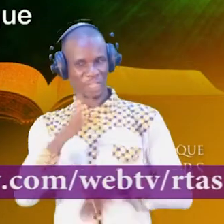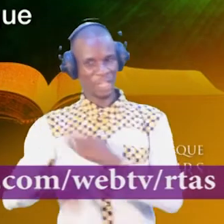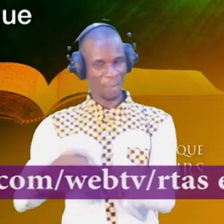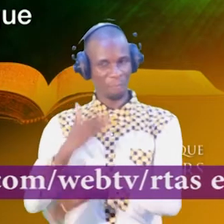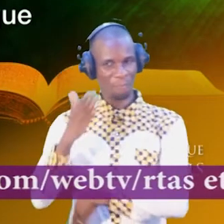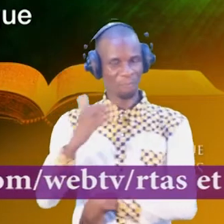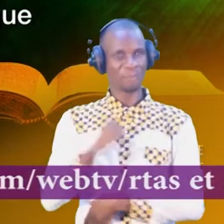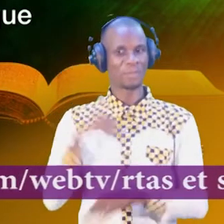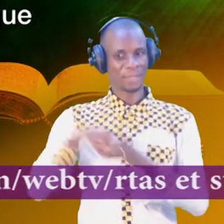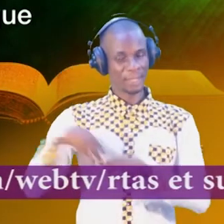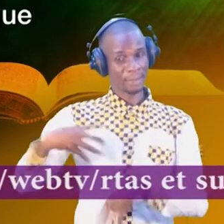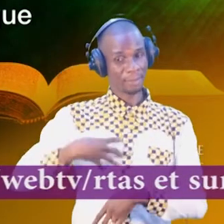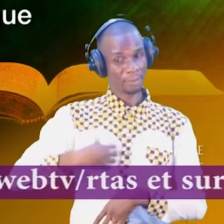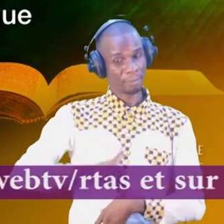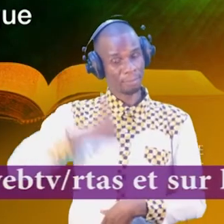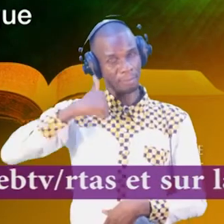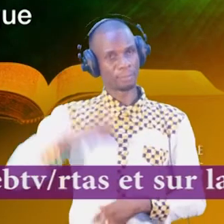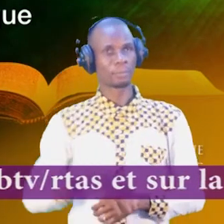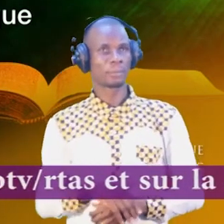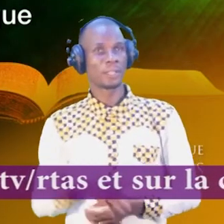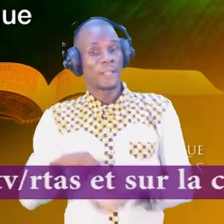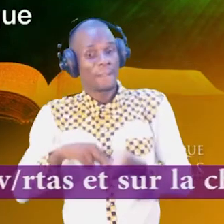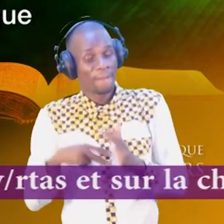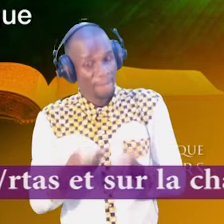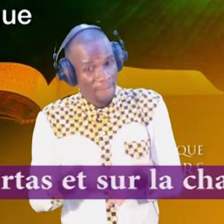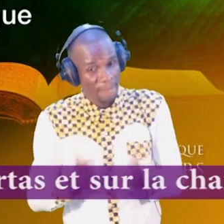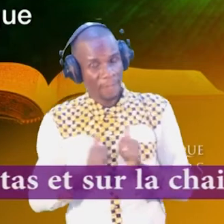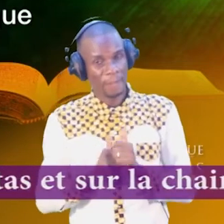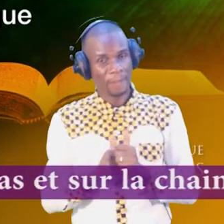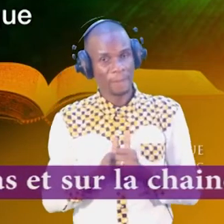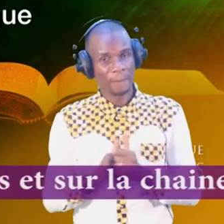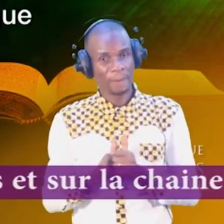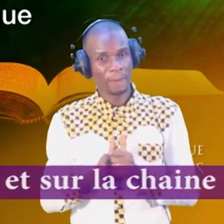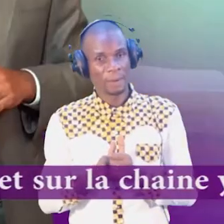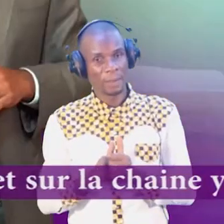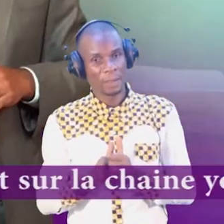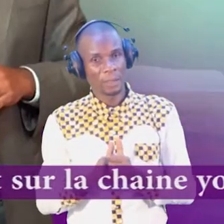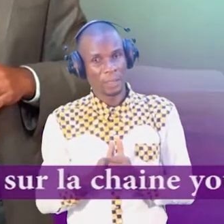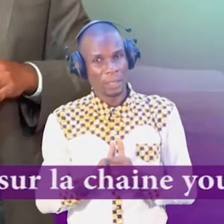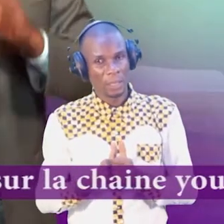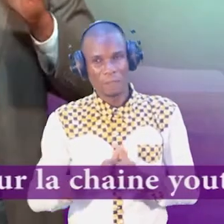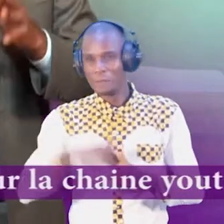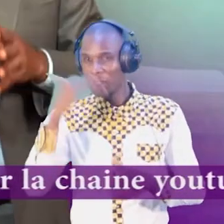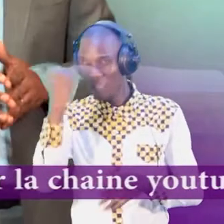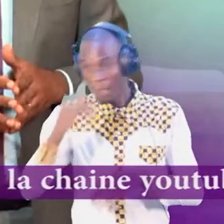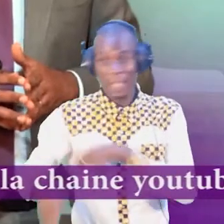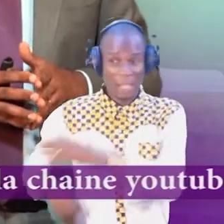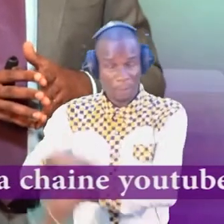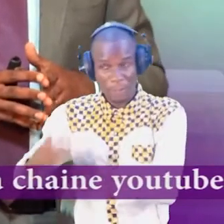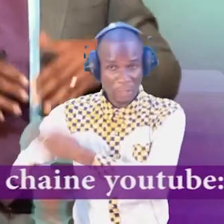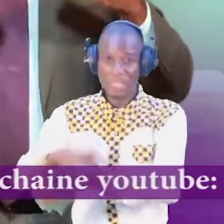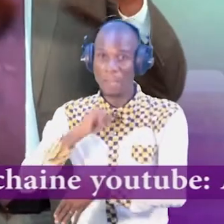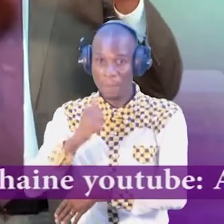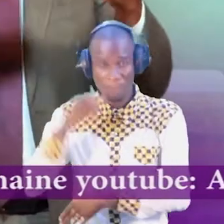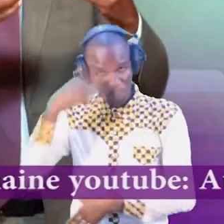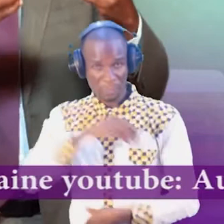mpo na kolula ye asi asali ekobo elongo na ye na kati ya motema na maloba mosusu